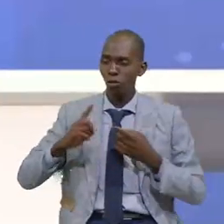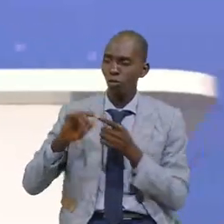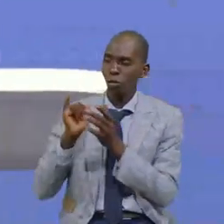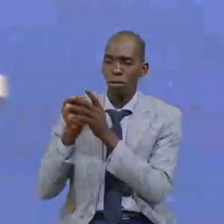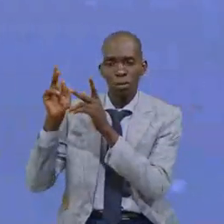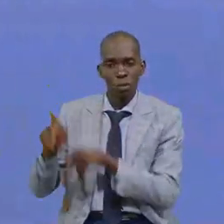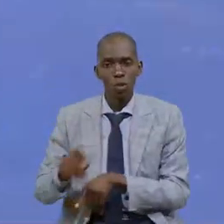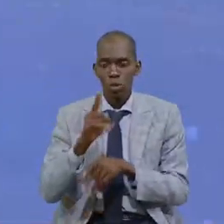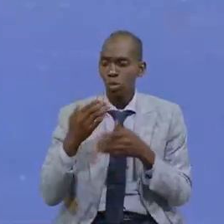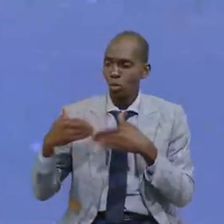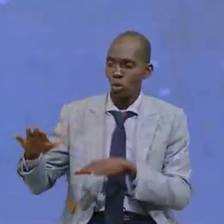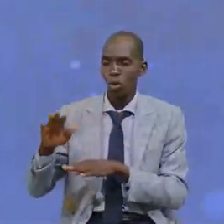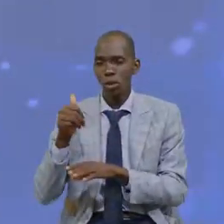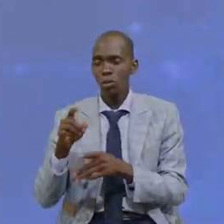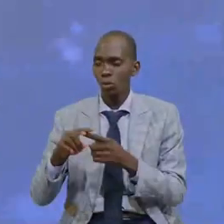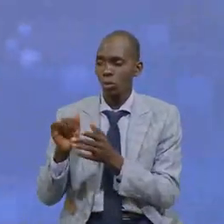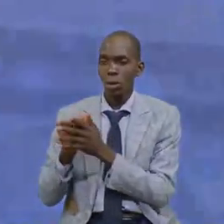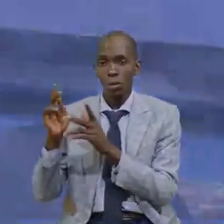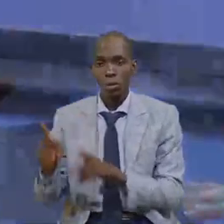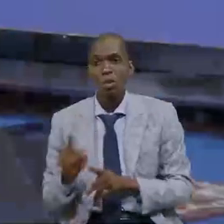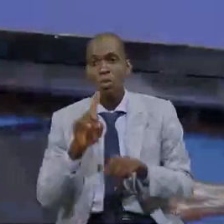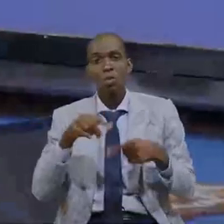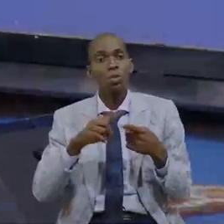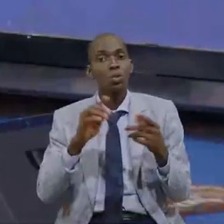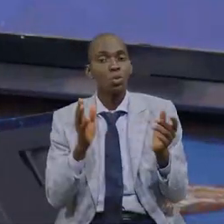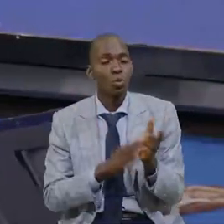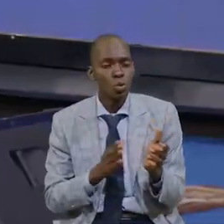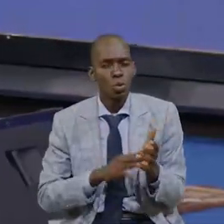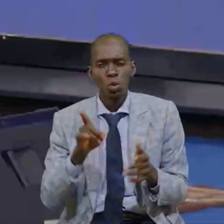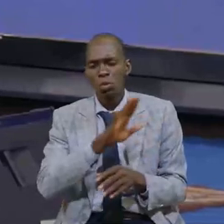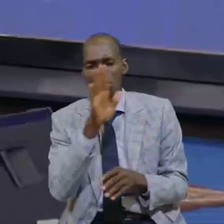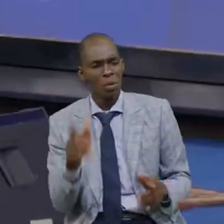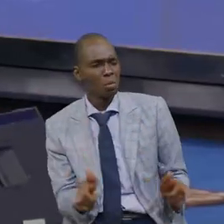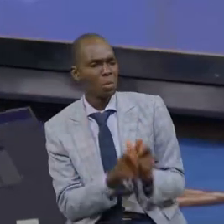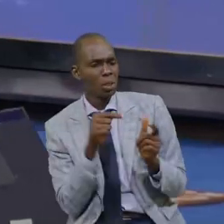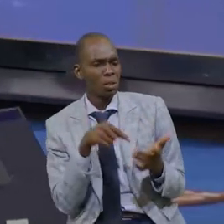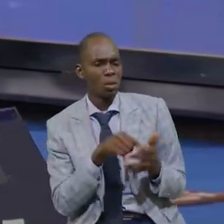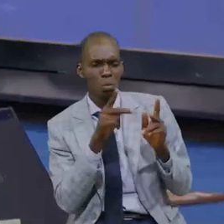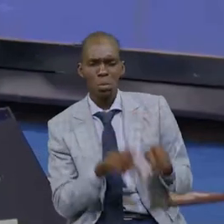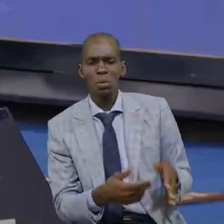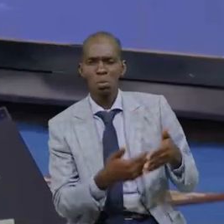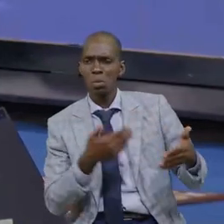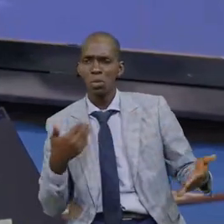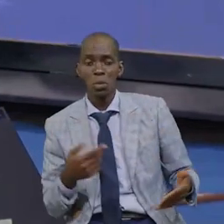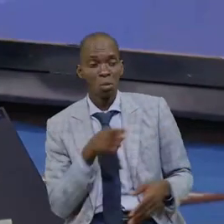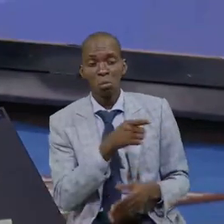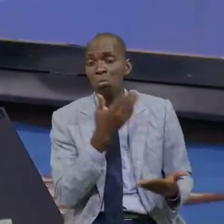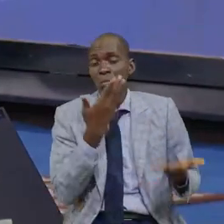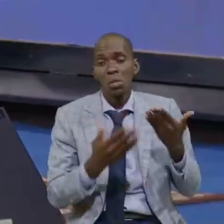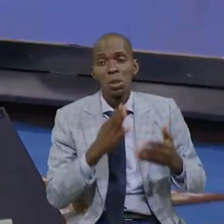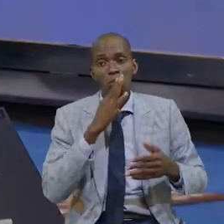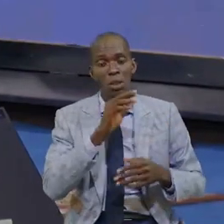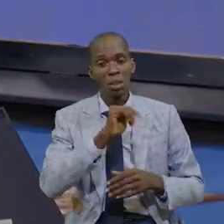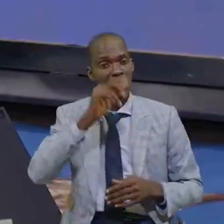vendu. Tu es allé à l'école. Et tu n'as jamais rencontré cet enfant-là avant.